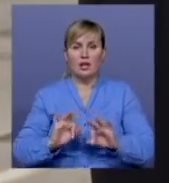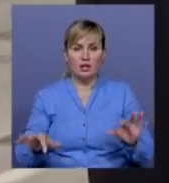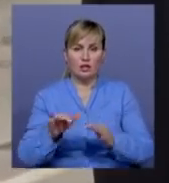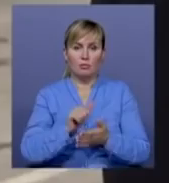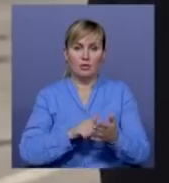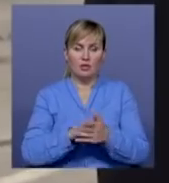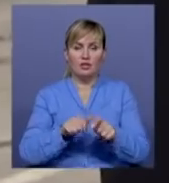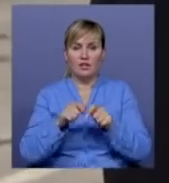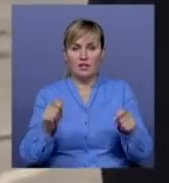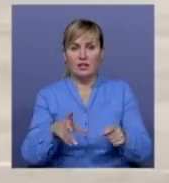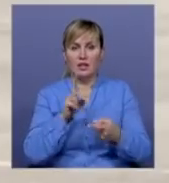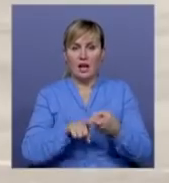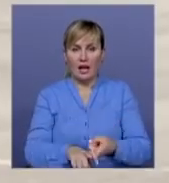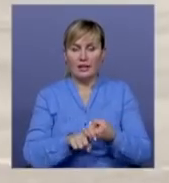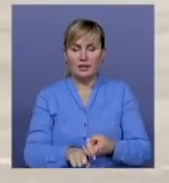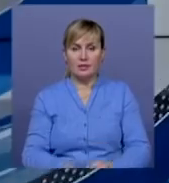причины введения карантина.